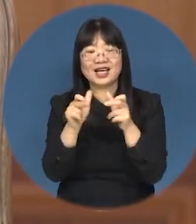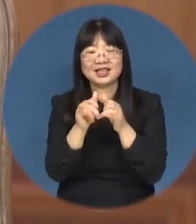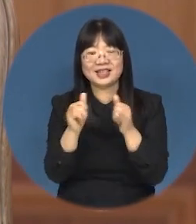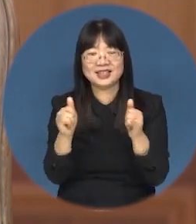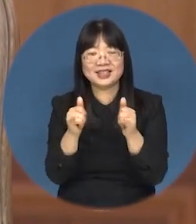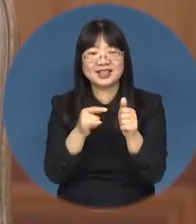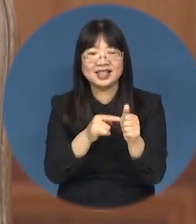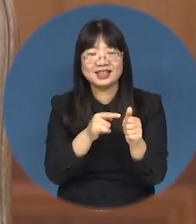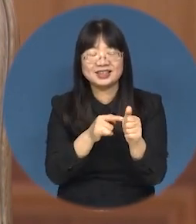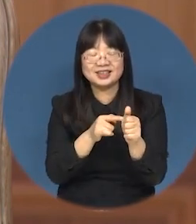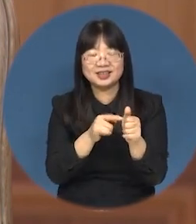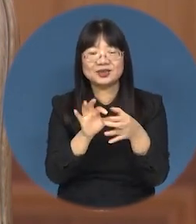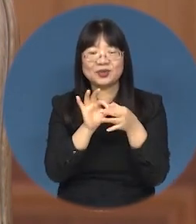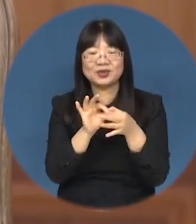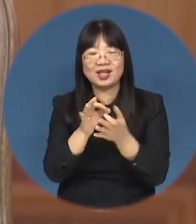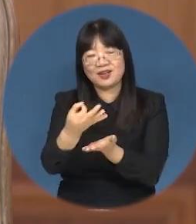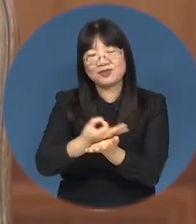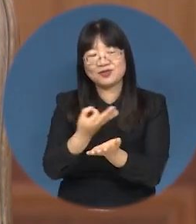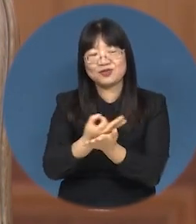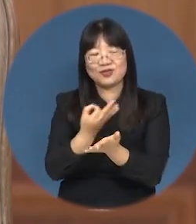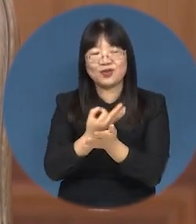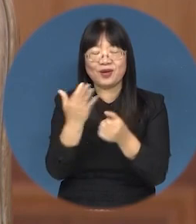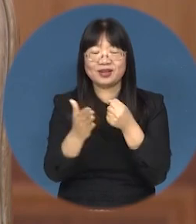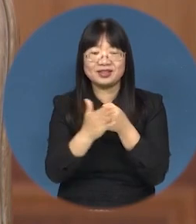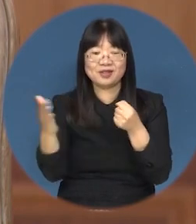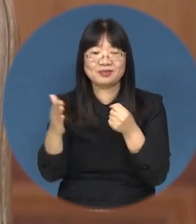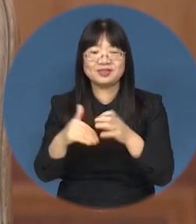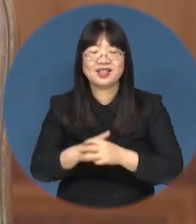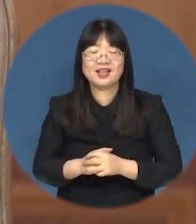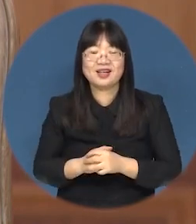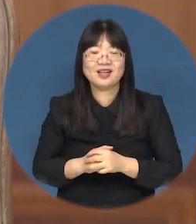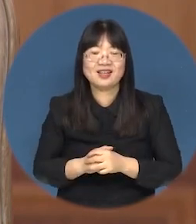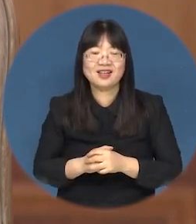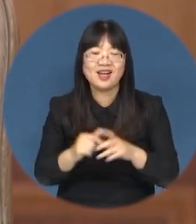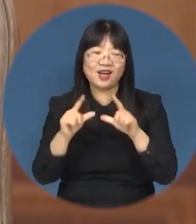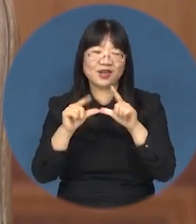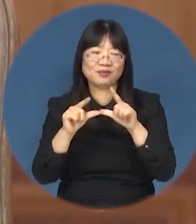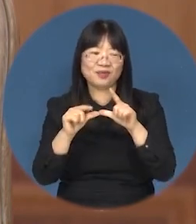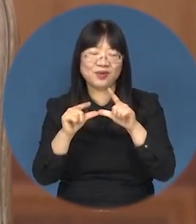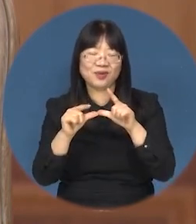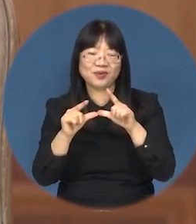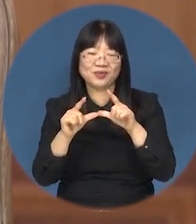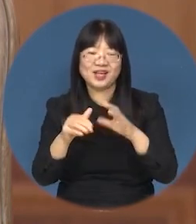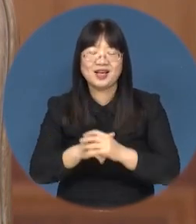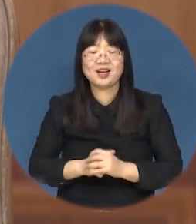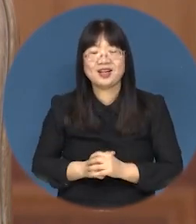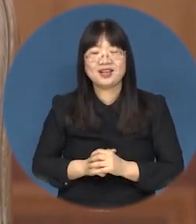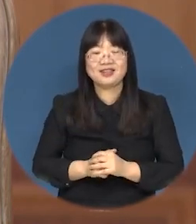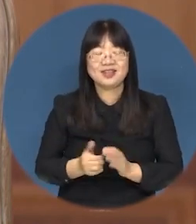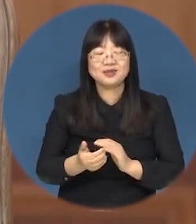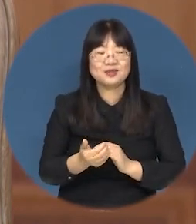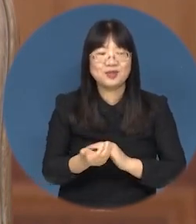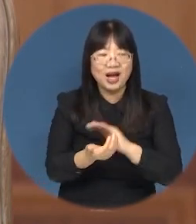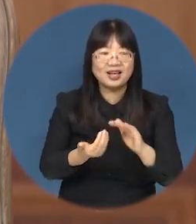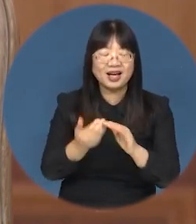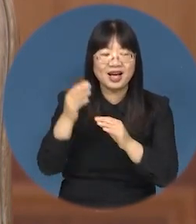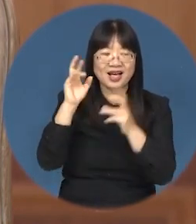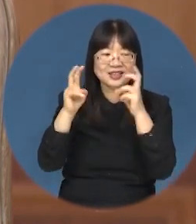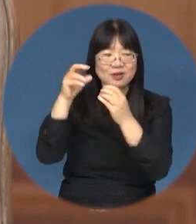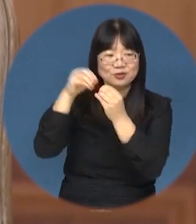장애인을 상대해서 버는 돈을 벌었기 때문에 일부라도 제 조그마한 생각이지만 그렇죠. 아까 윤금 사장님의 예.